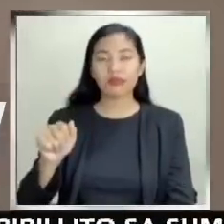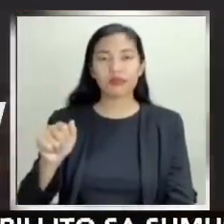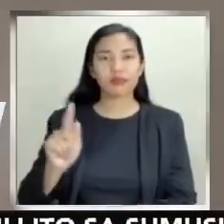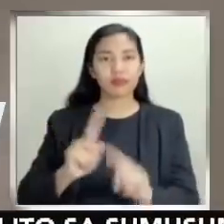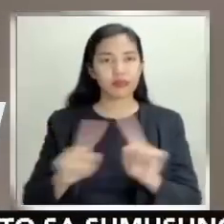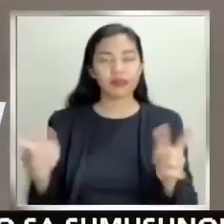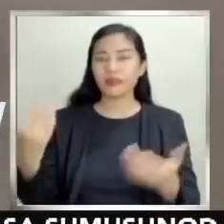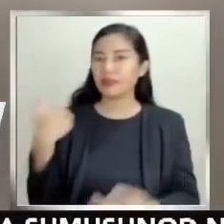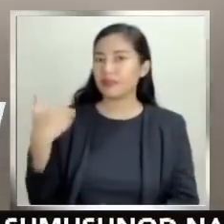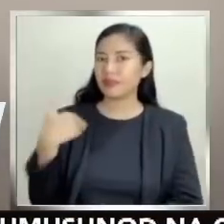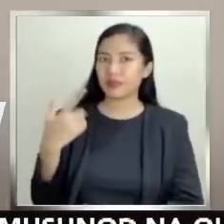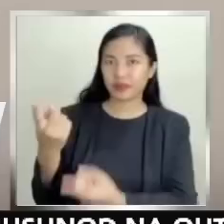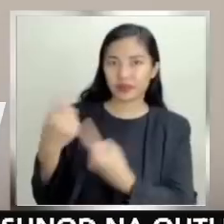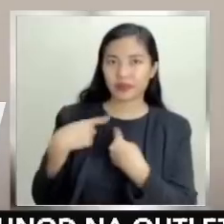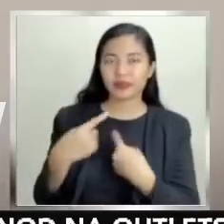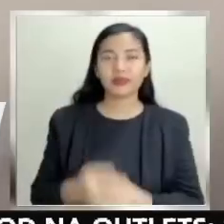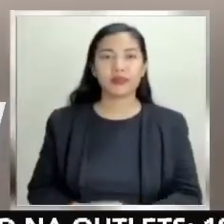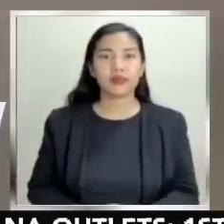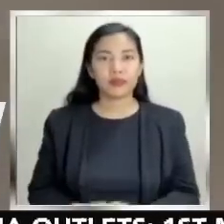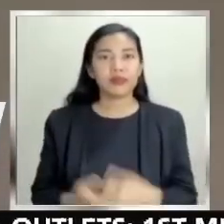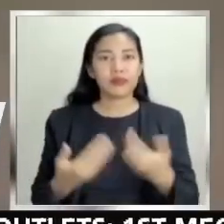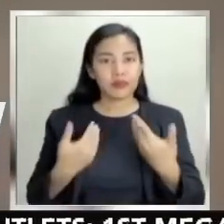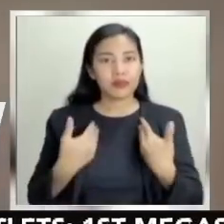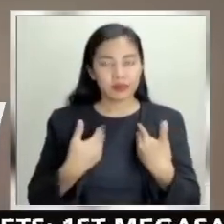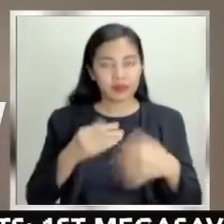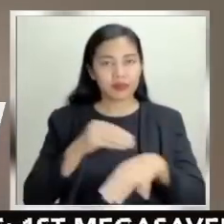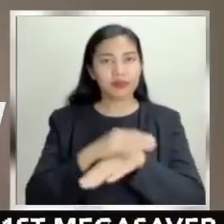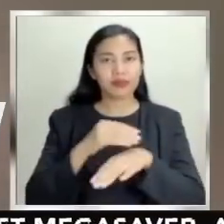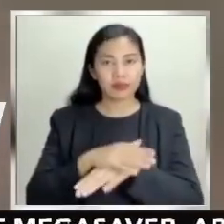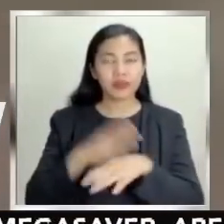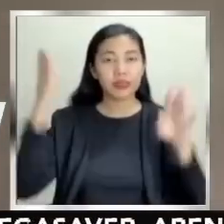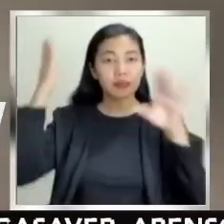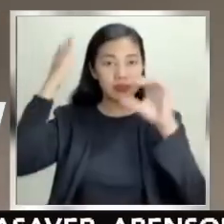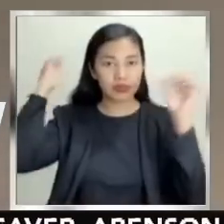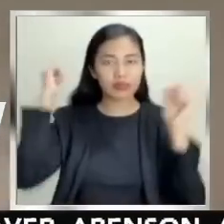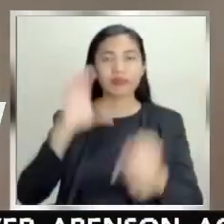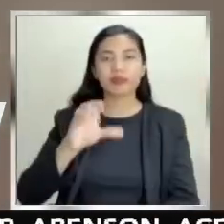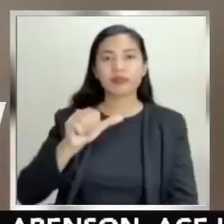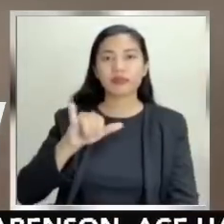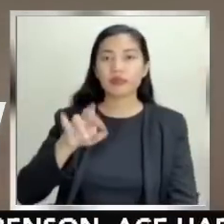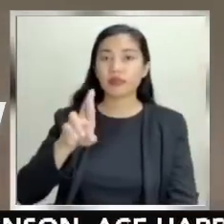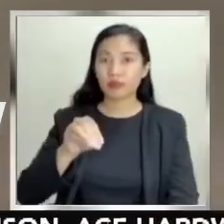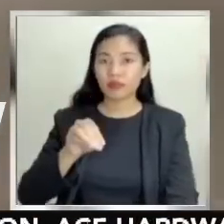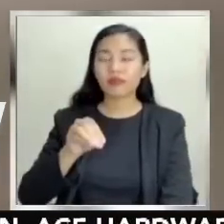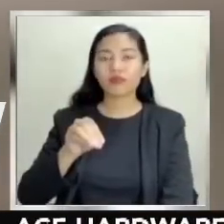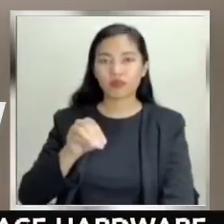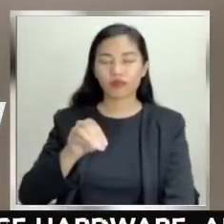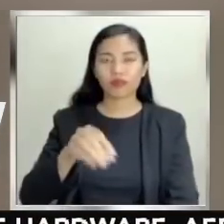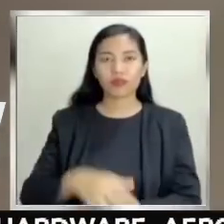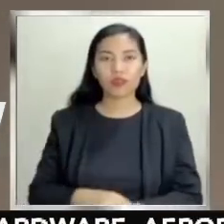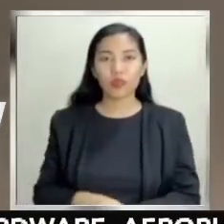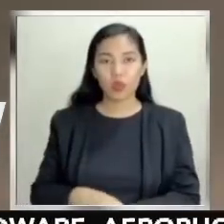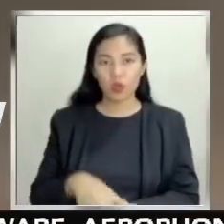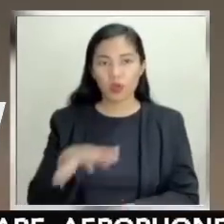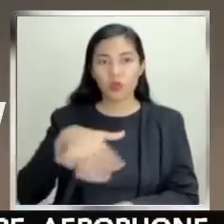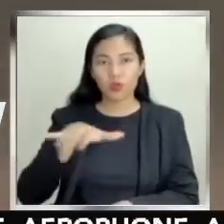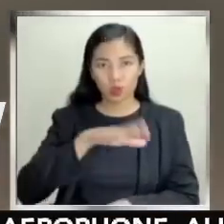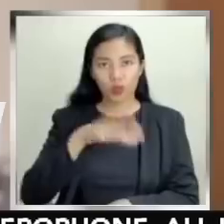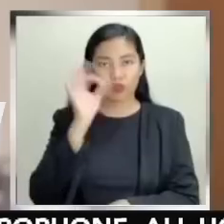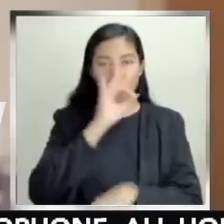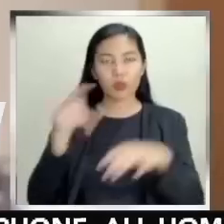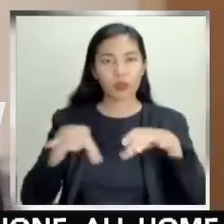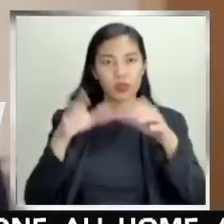tugon. May abiso naman daw ang embassy sa Cairo sa mga OFW sa Sudan na magpasa ng kopya ng kanilang passport at contact